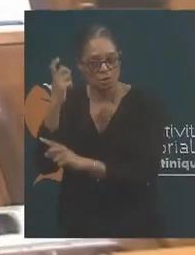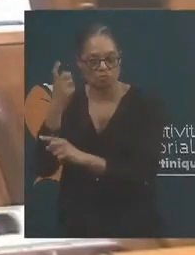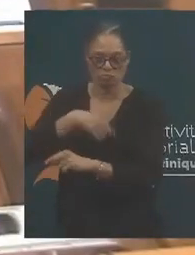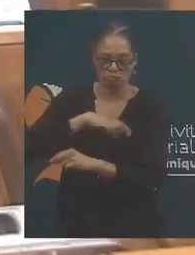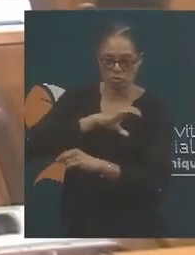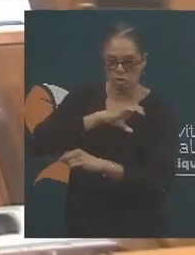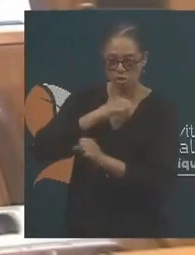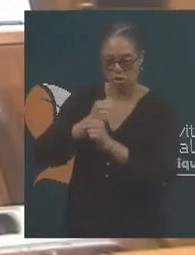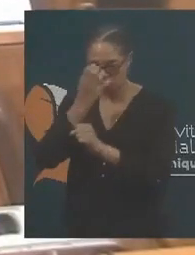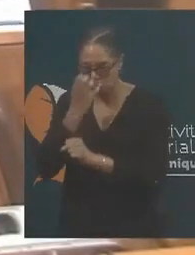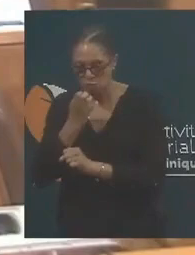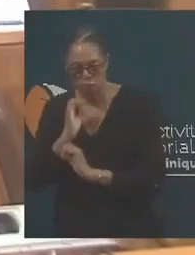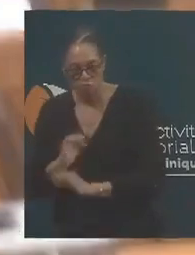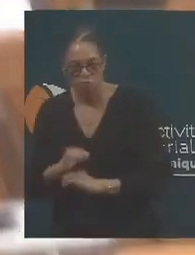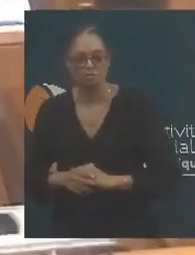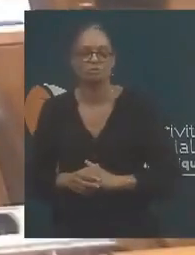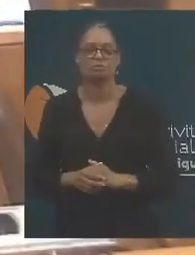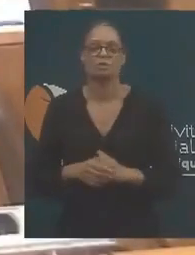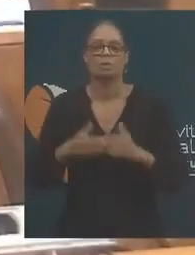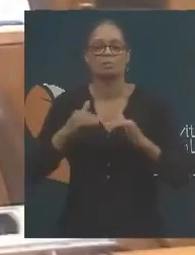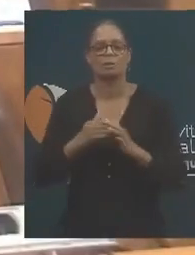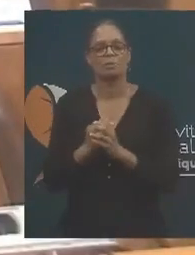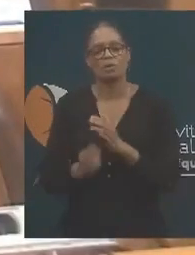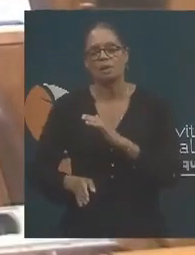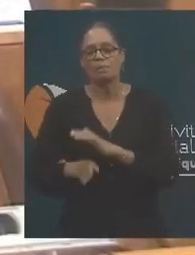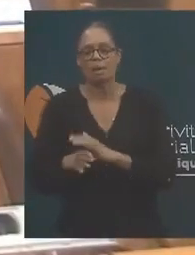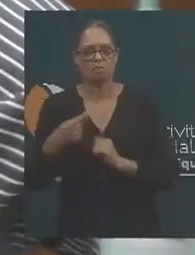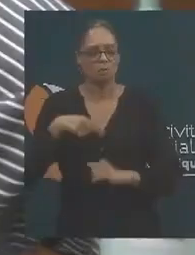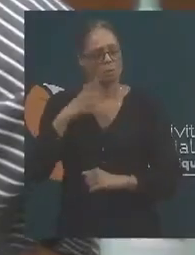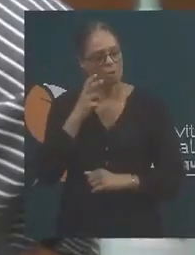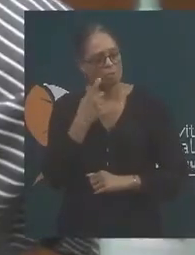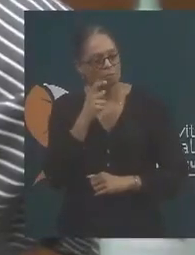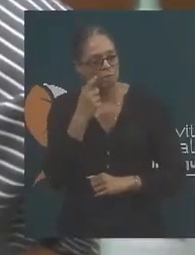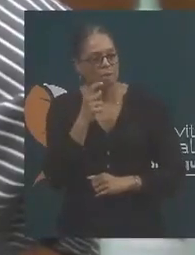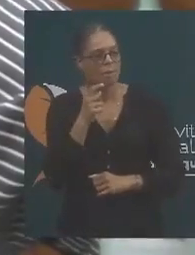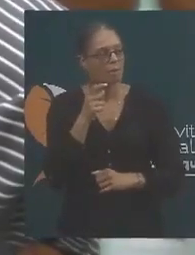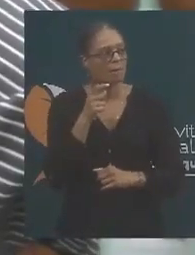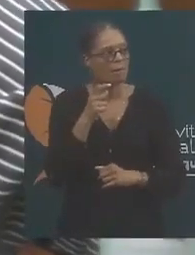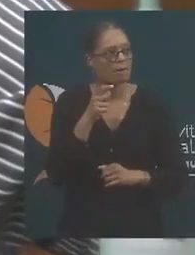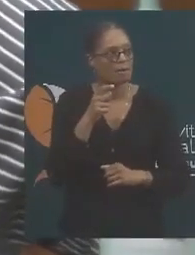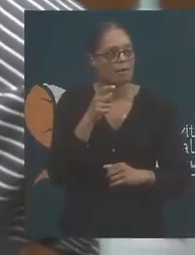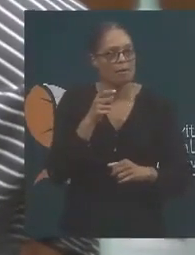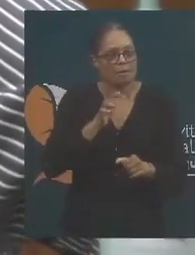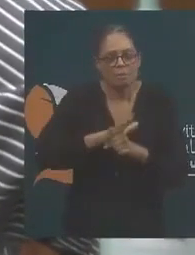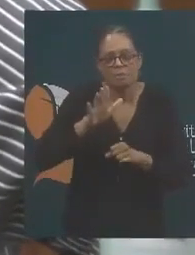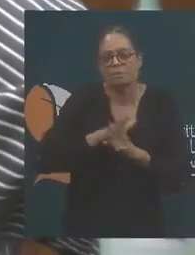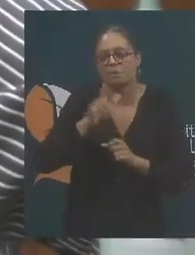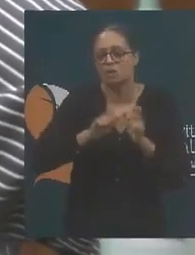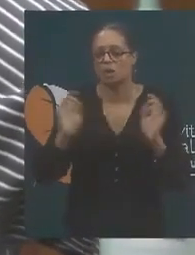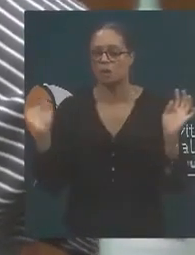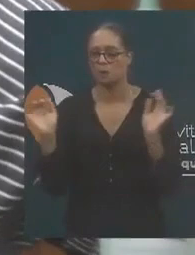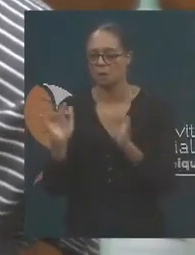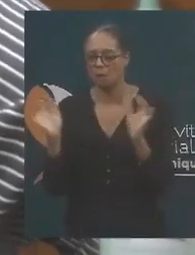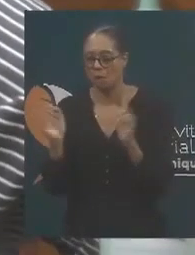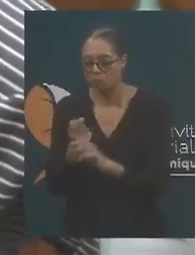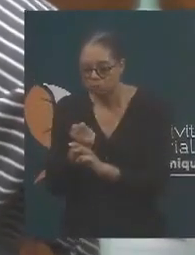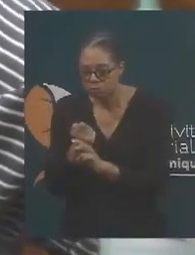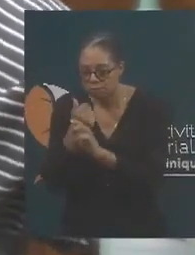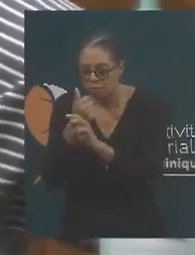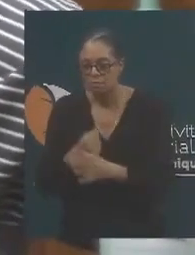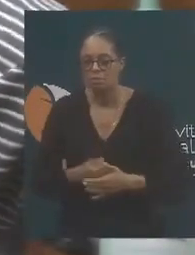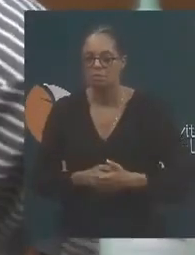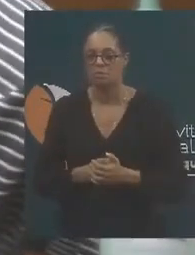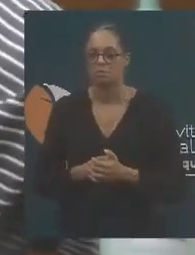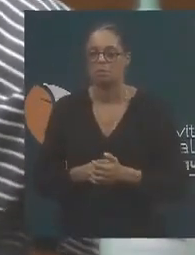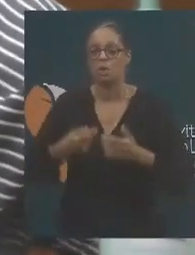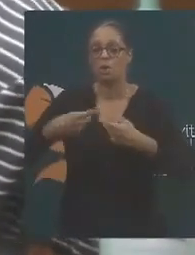sérieux. Mais dès le départ, nous avons vu qu'il n'y avait pas une grosse assiduité des membres. Je rappelle que